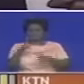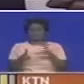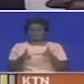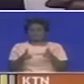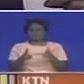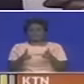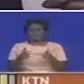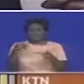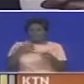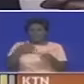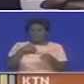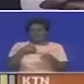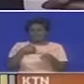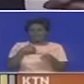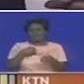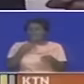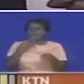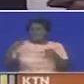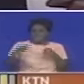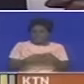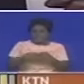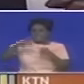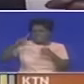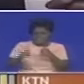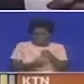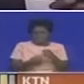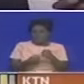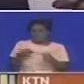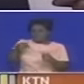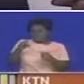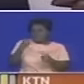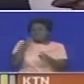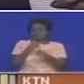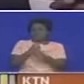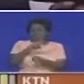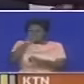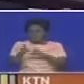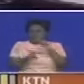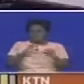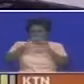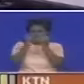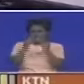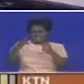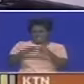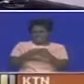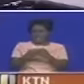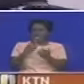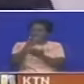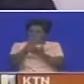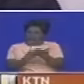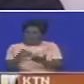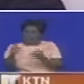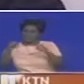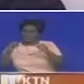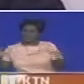had 800,000 plus children who sat for KCP, and only about half of that will